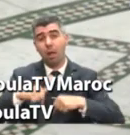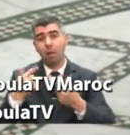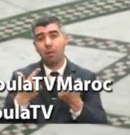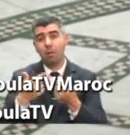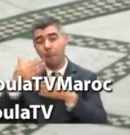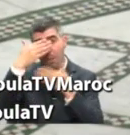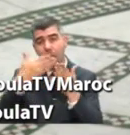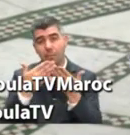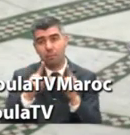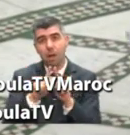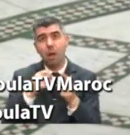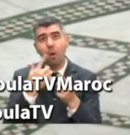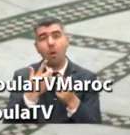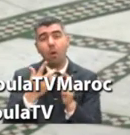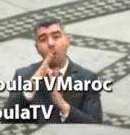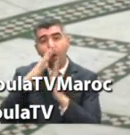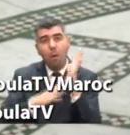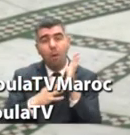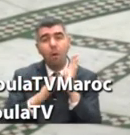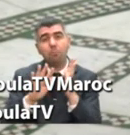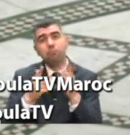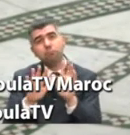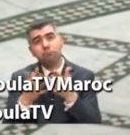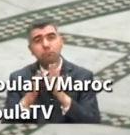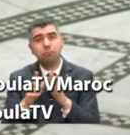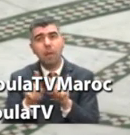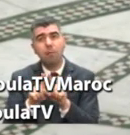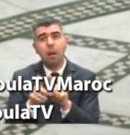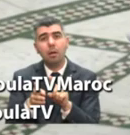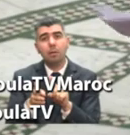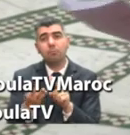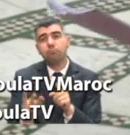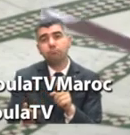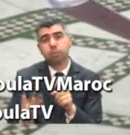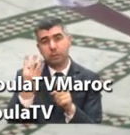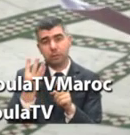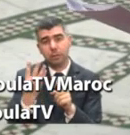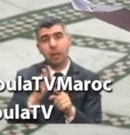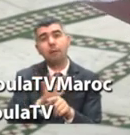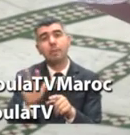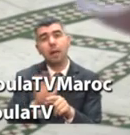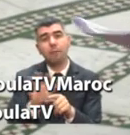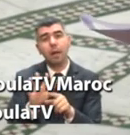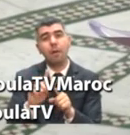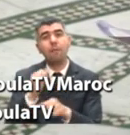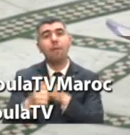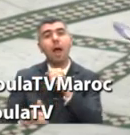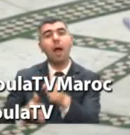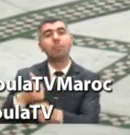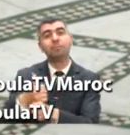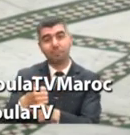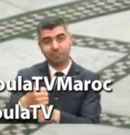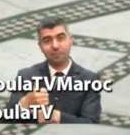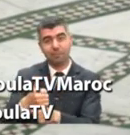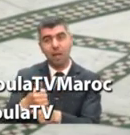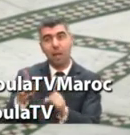كيستهلك 450 درهم في السنة غير كافي لبعض الشركات، لأنها تبيع الدواء في المغرب، تفضل تبيعو عند الجار اللي ربما كيستهلك جمرات أكثر،